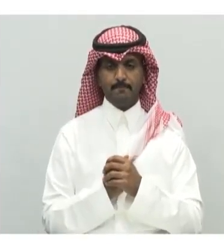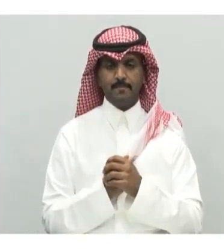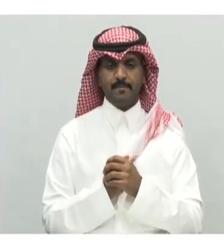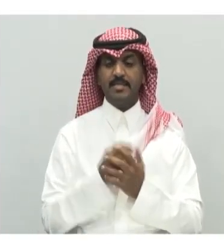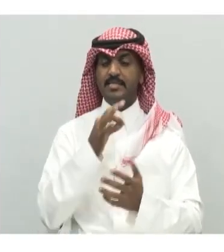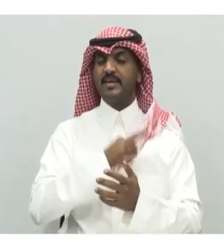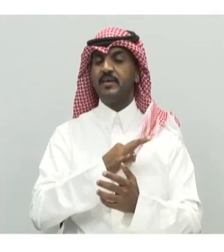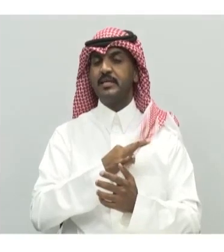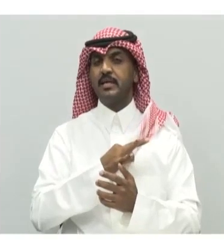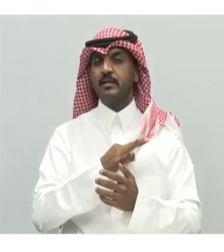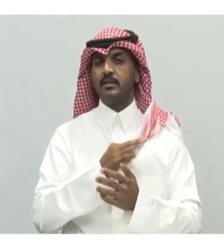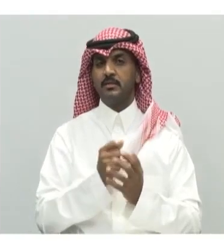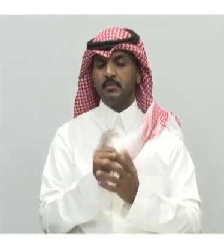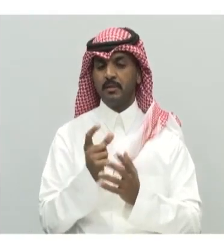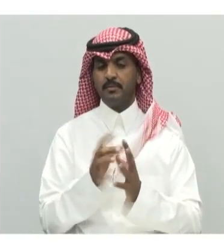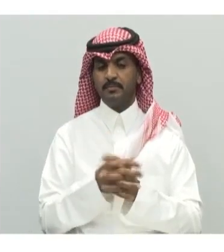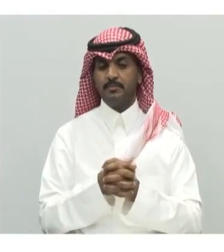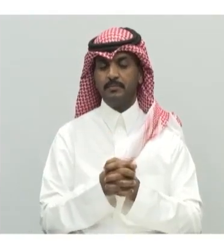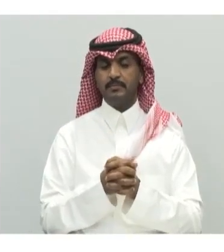استفادت من